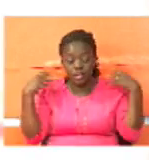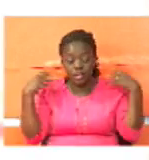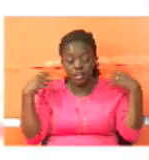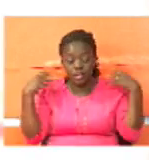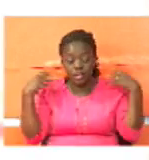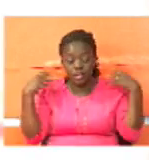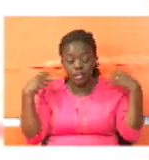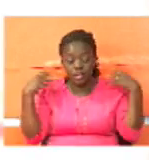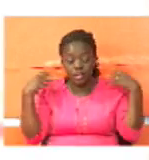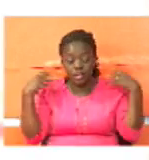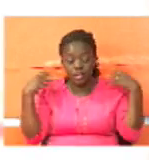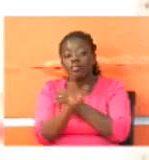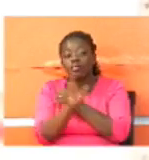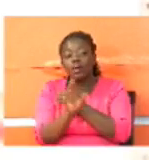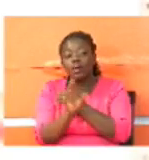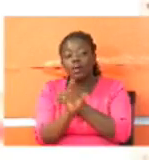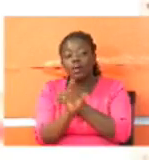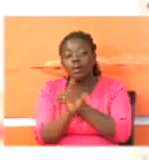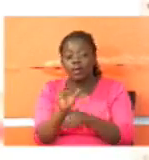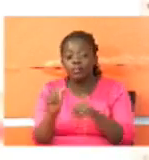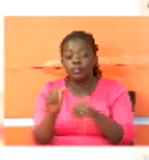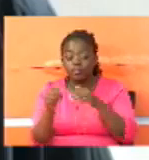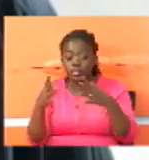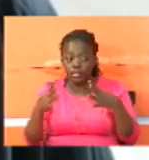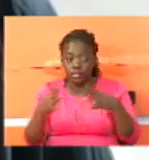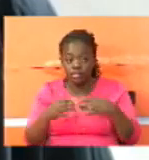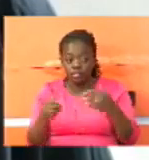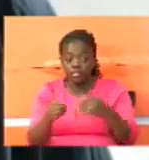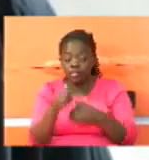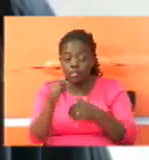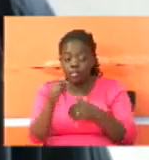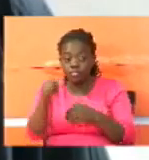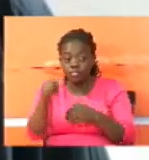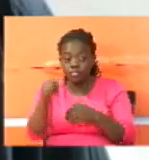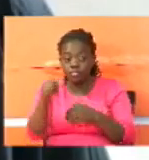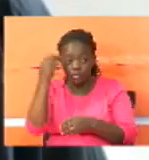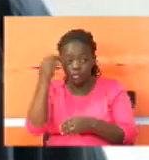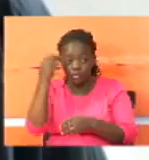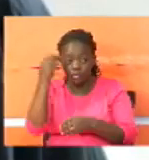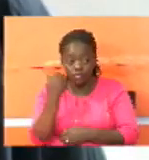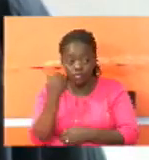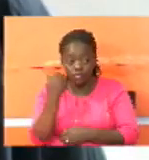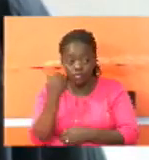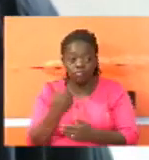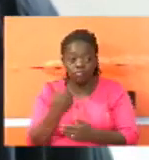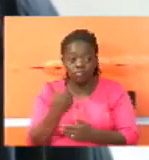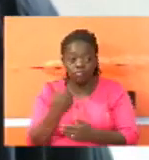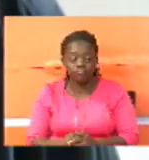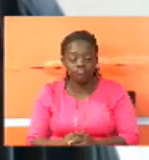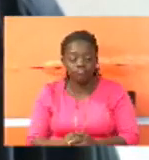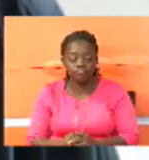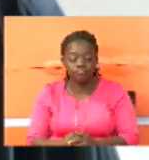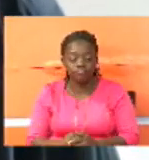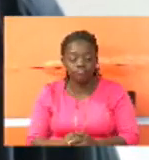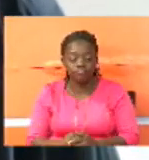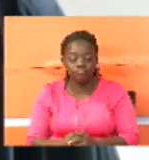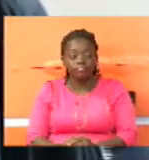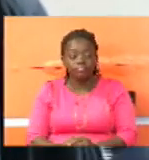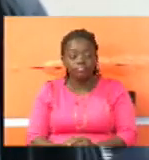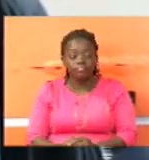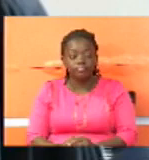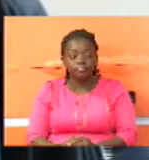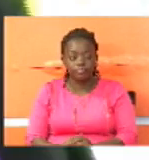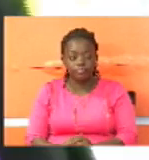lokanso ezibakkiriza okuwuliriza omutiina mu kkooti. I feel this I owe to court as an